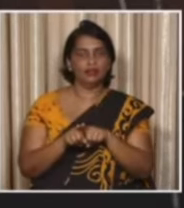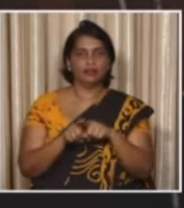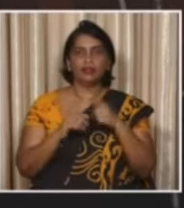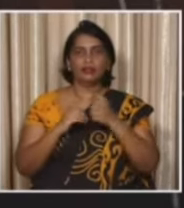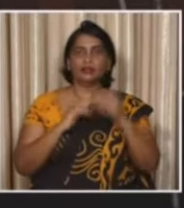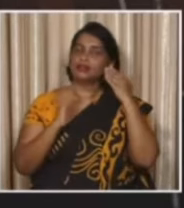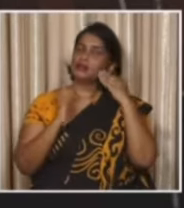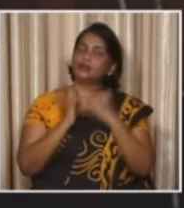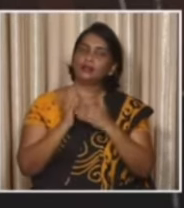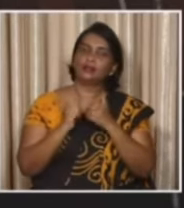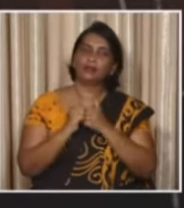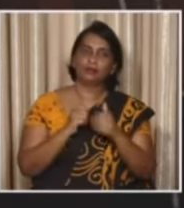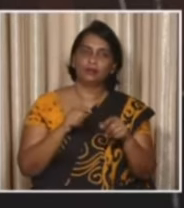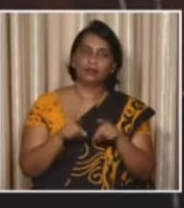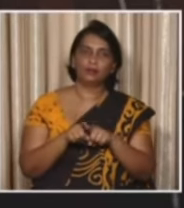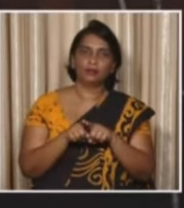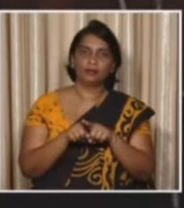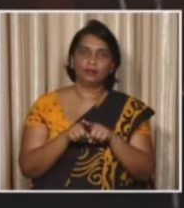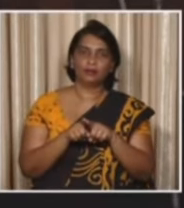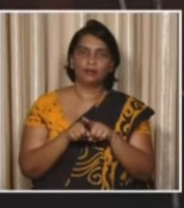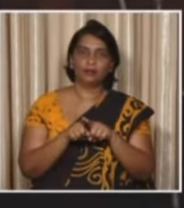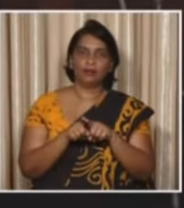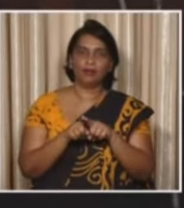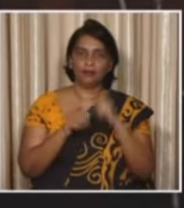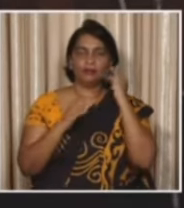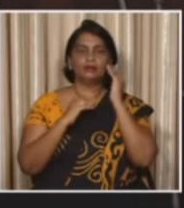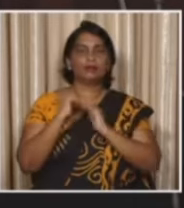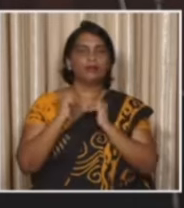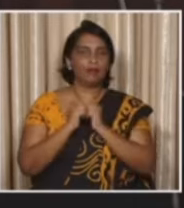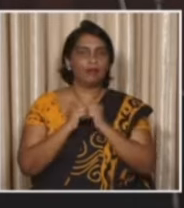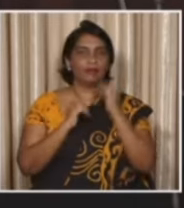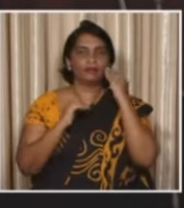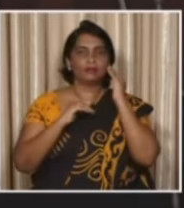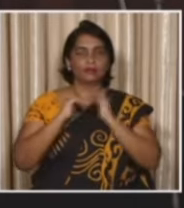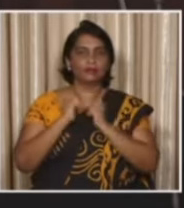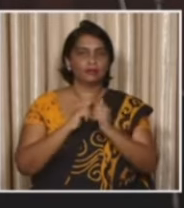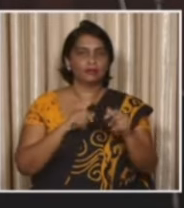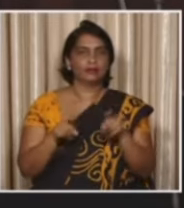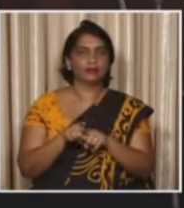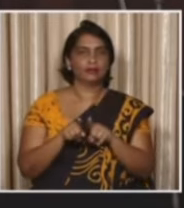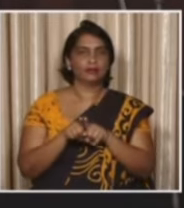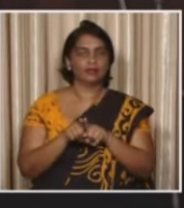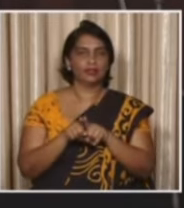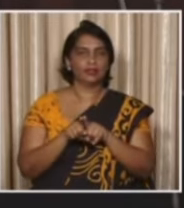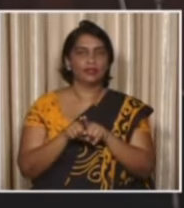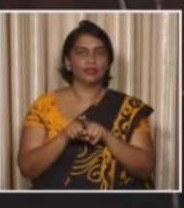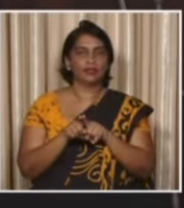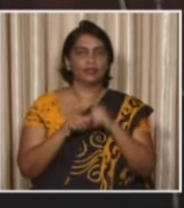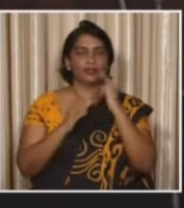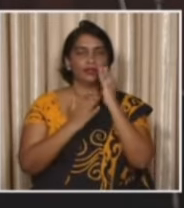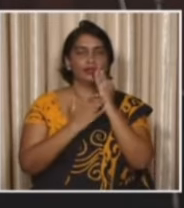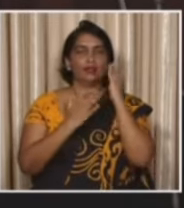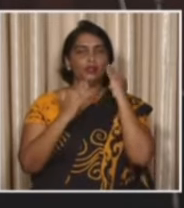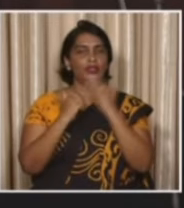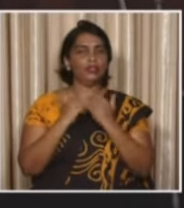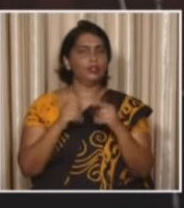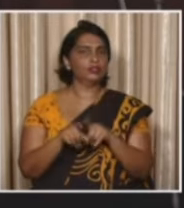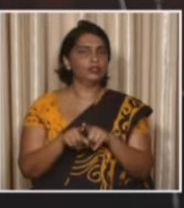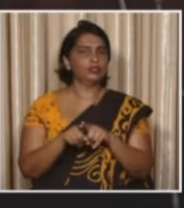సంబంధము ఎకీ కారక సభా వార్తా మమ్మ ఇదిర్పాత్ కరమి ఎక్కమ్మ గారు కథానాయకతోని మే సంబంధ కొంచెం అదాసక్తినో